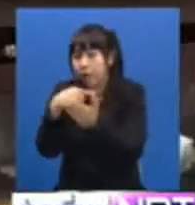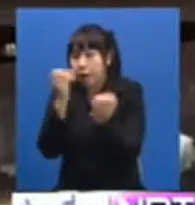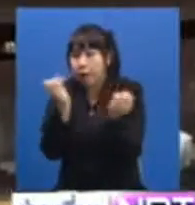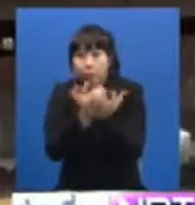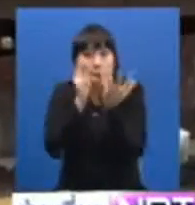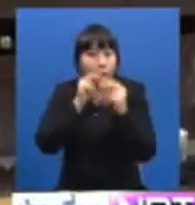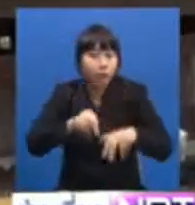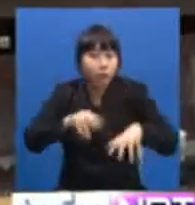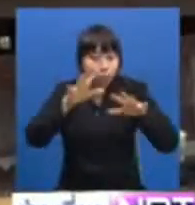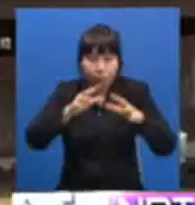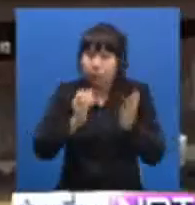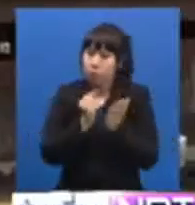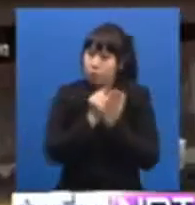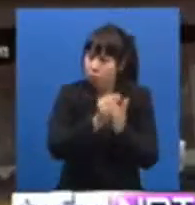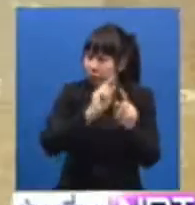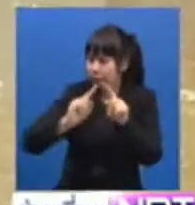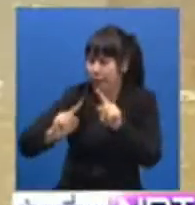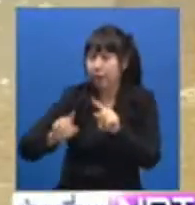blurred